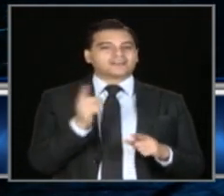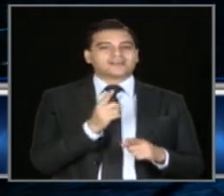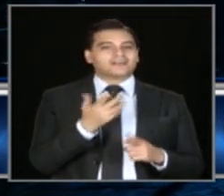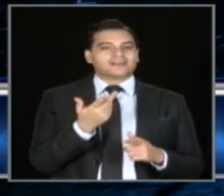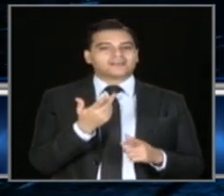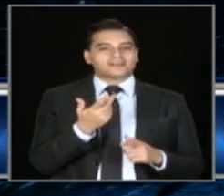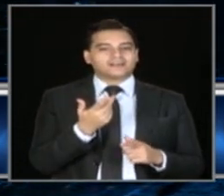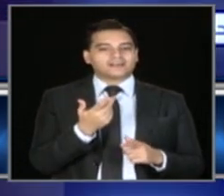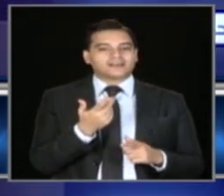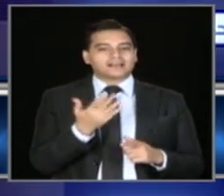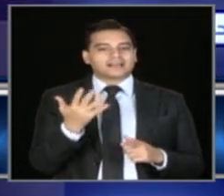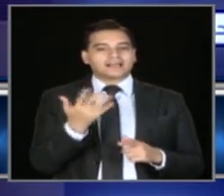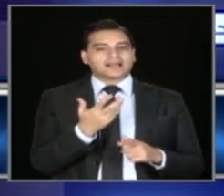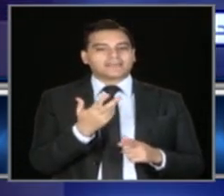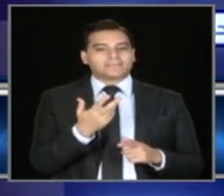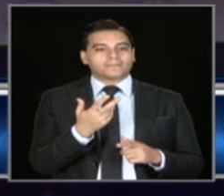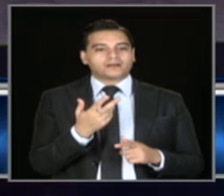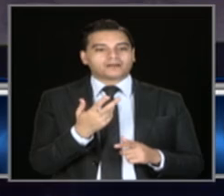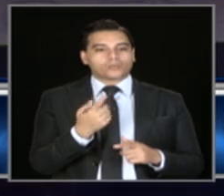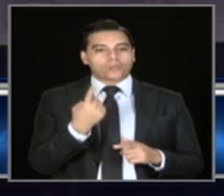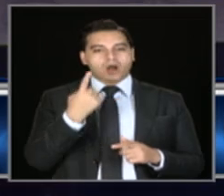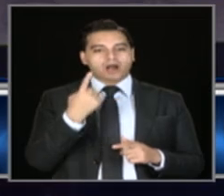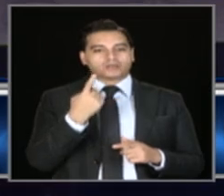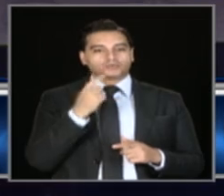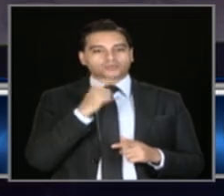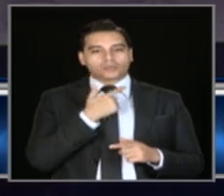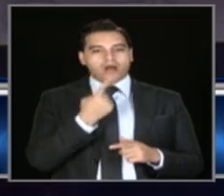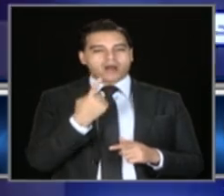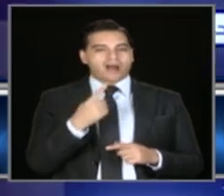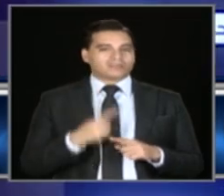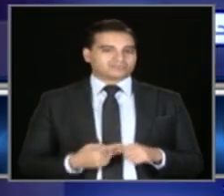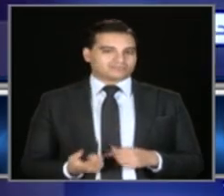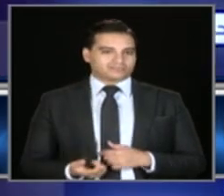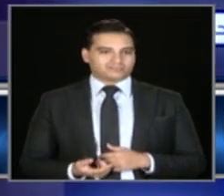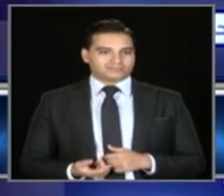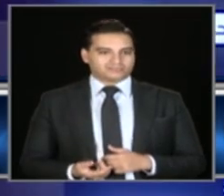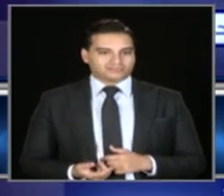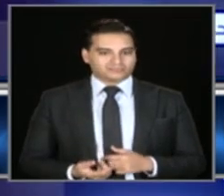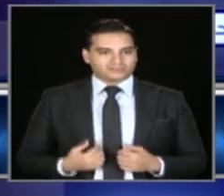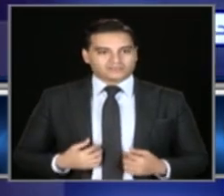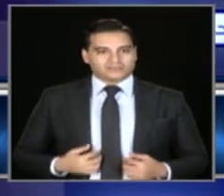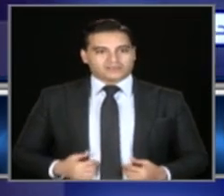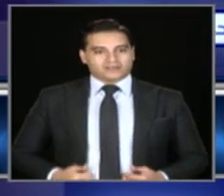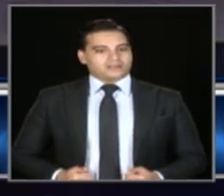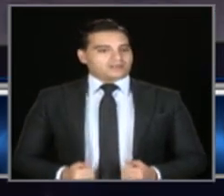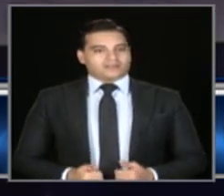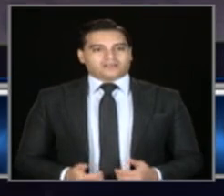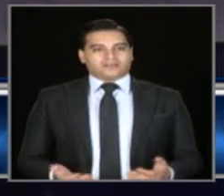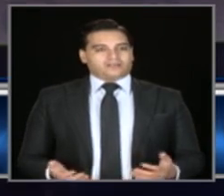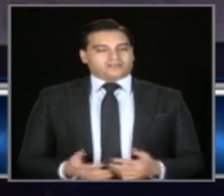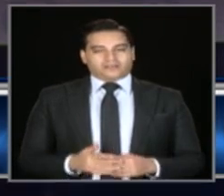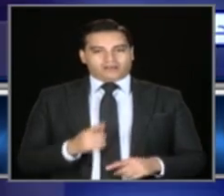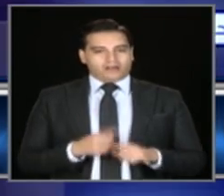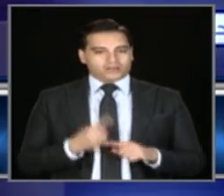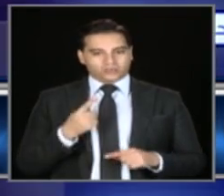محافظه كام يا محمد سهاج واحده غلط طبعا سهاج بس حرام عليك